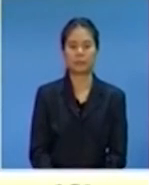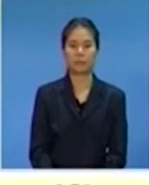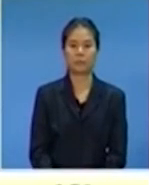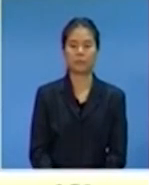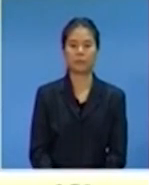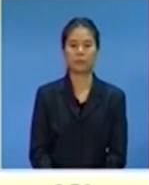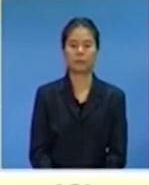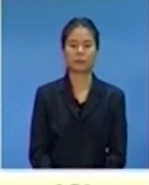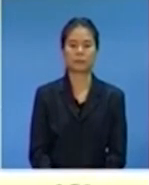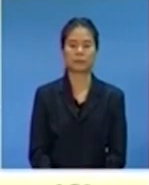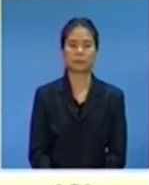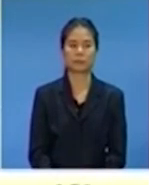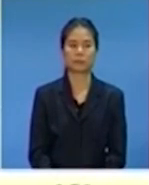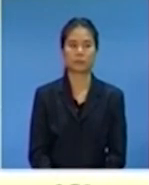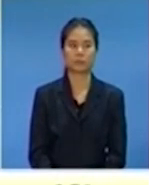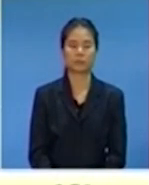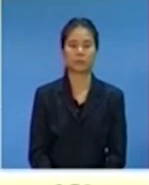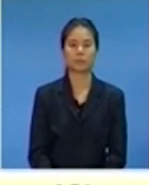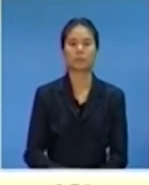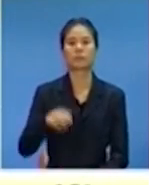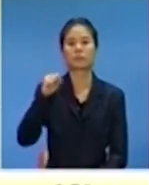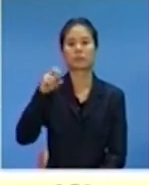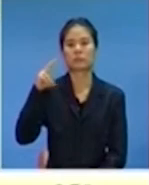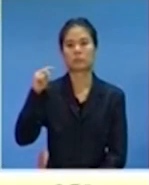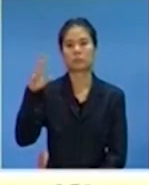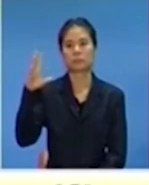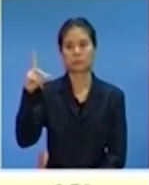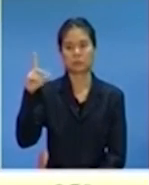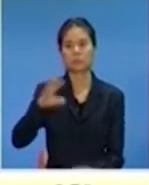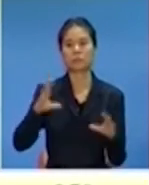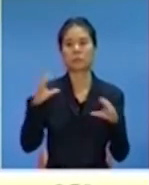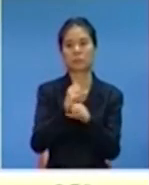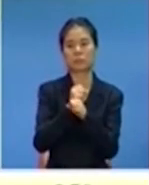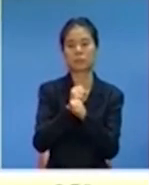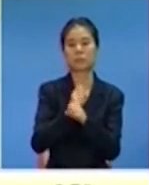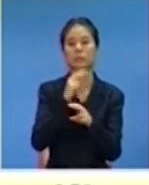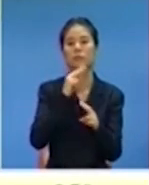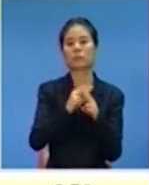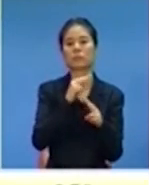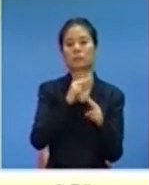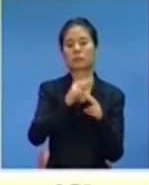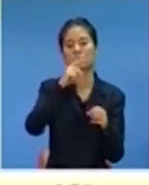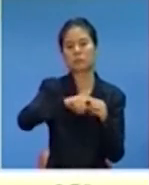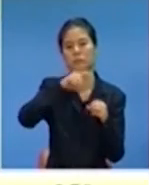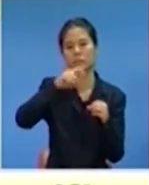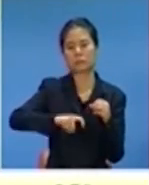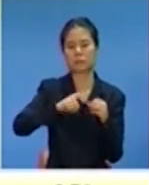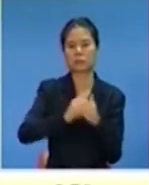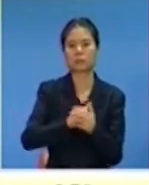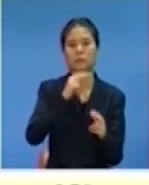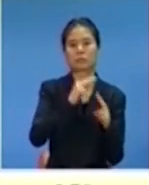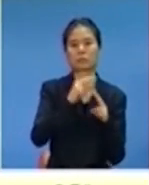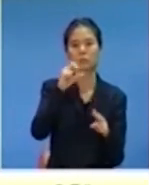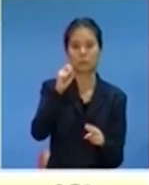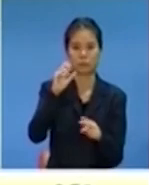ผลการลงคะแนนปรากฏว่าที่ประชุมสภานิติบัญญัติแห่งชาติลงมติถอดถอนนายสุรพงษ์โตวิจักชัย